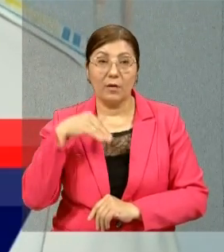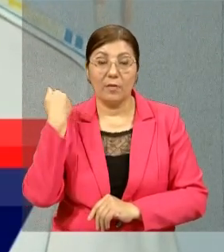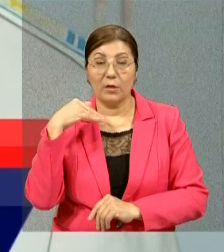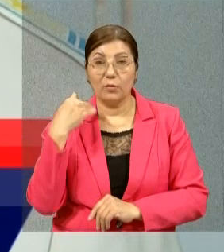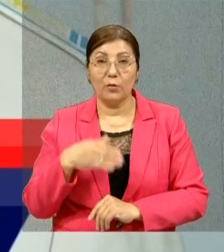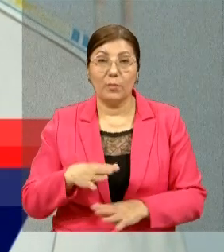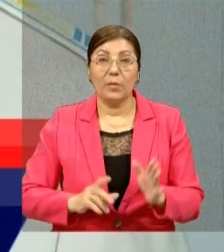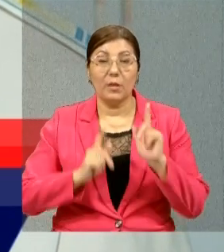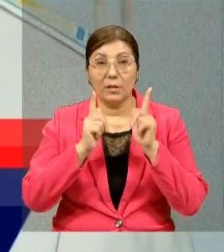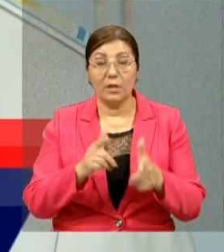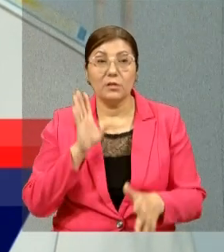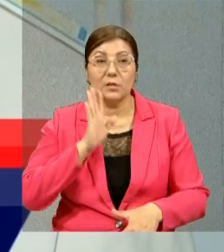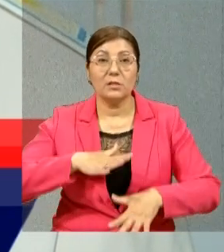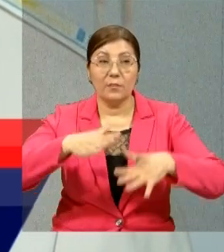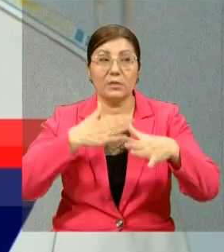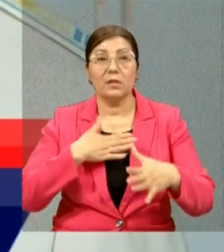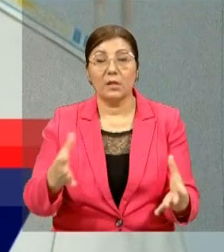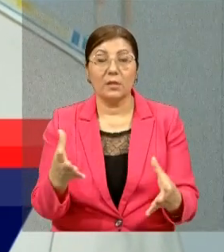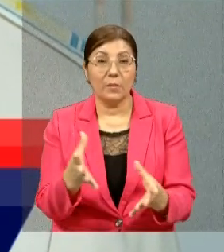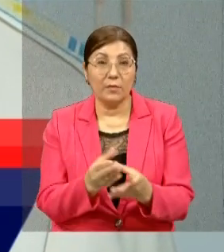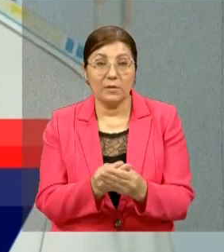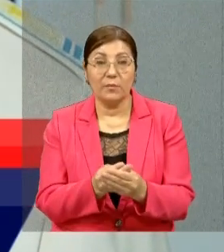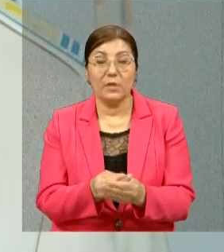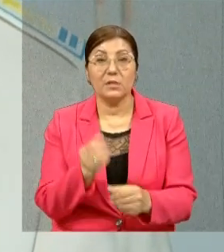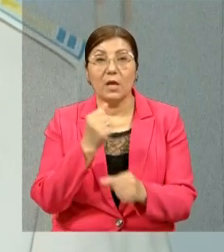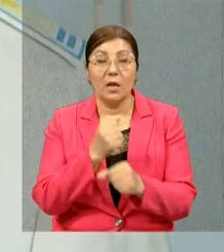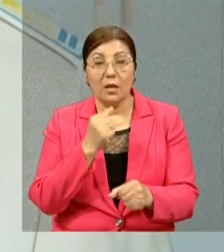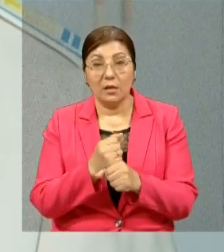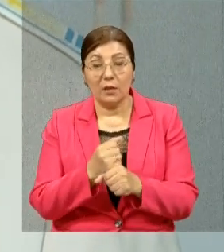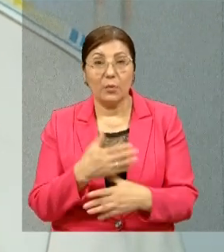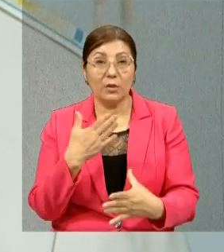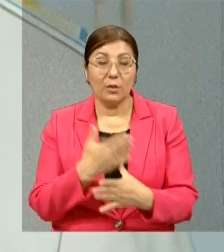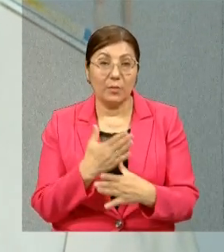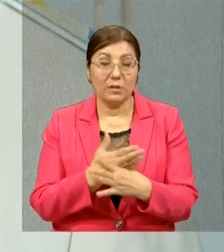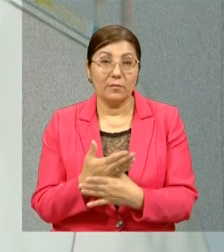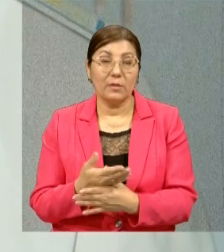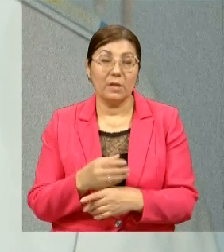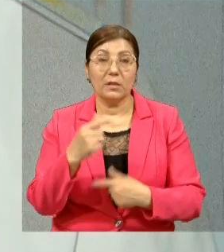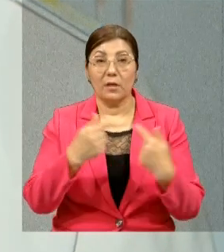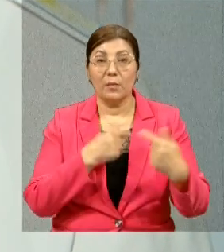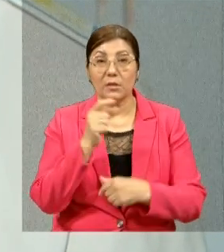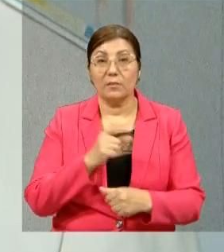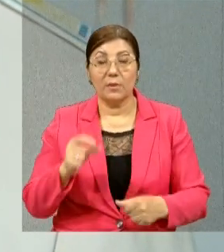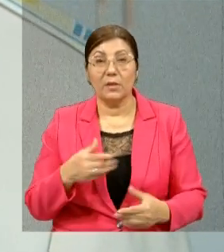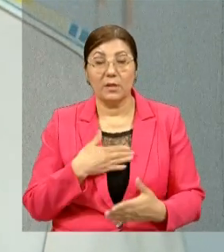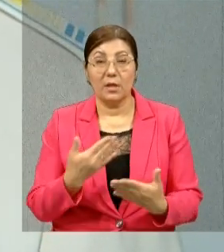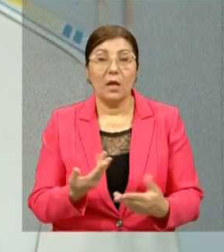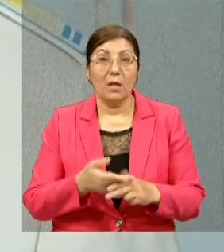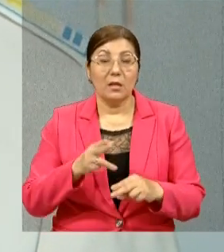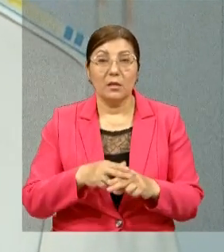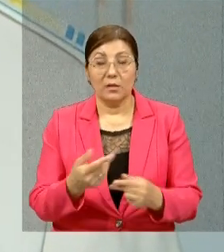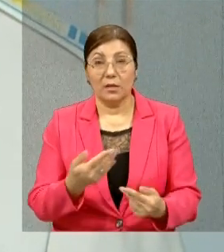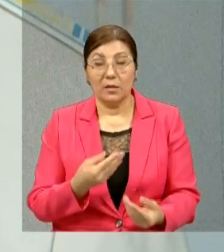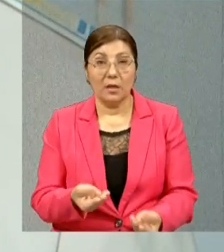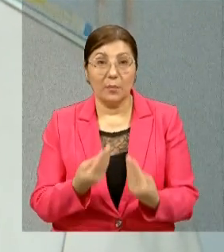пришёл паводок Мы всем коллективам и курсантами неустанно работали над ликвидацией его последствия за это ягодня полу наду